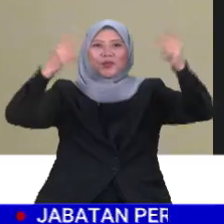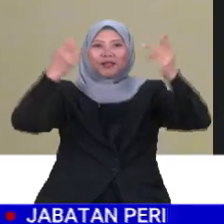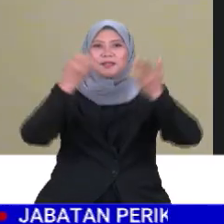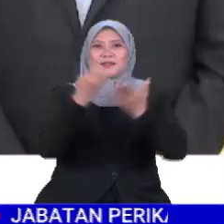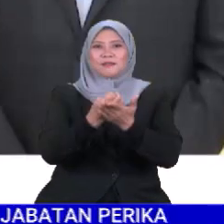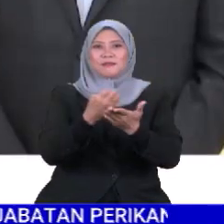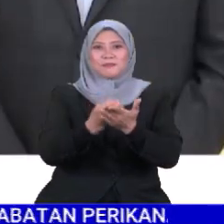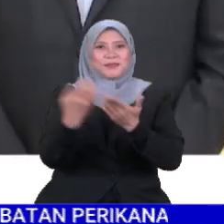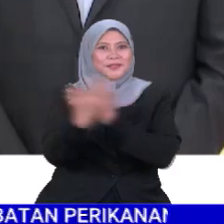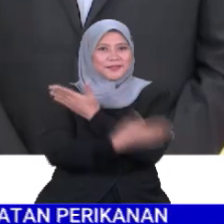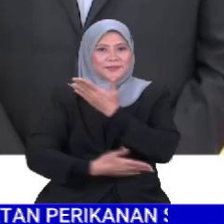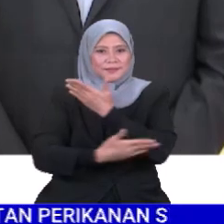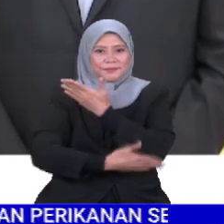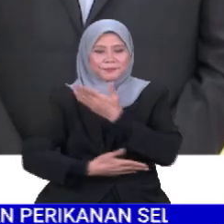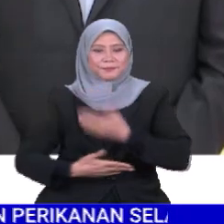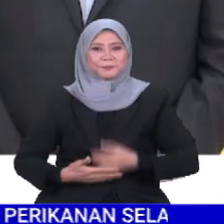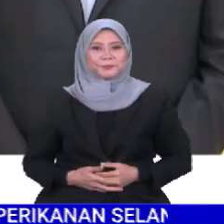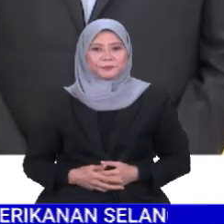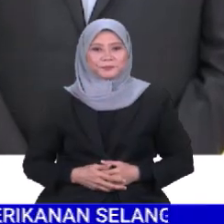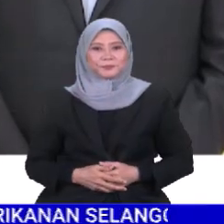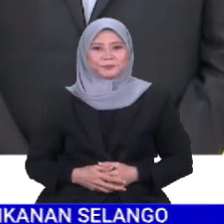ekonomi negara.